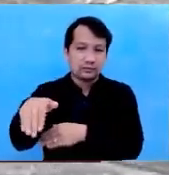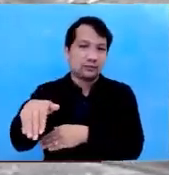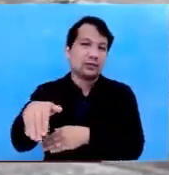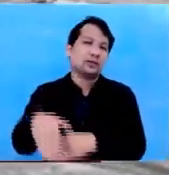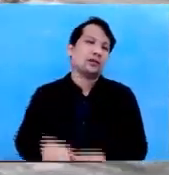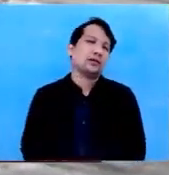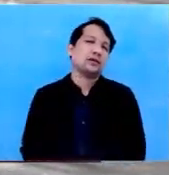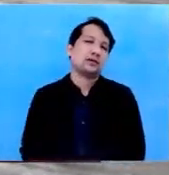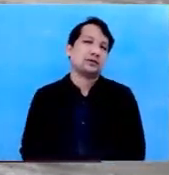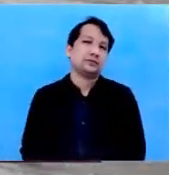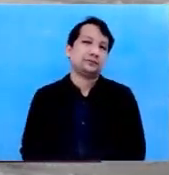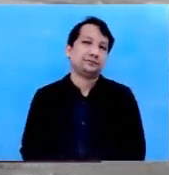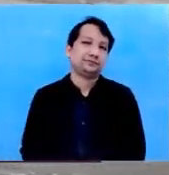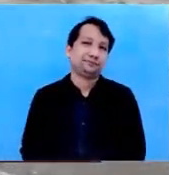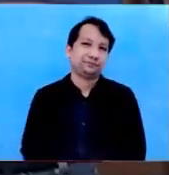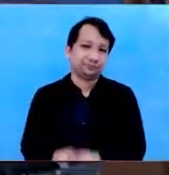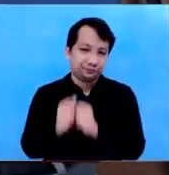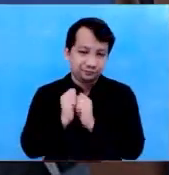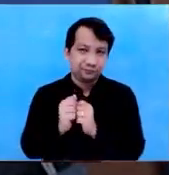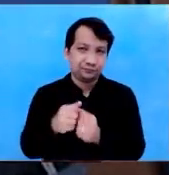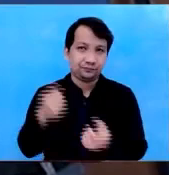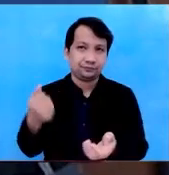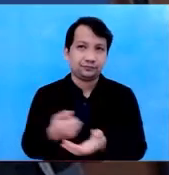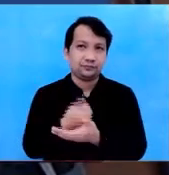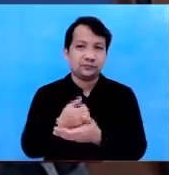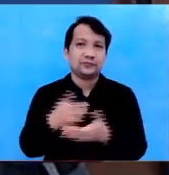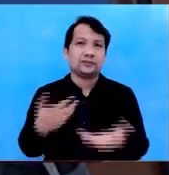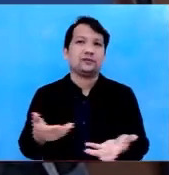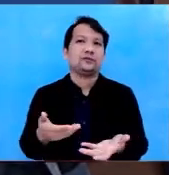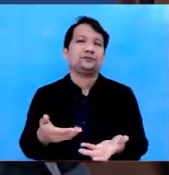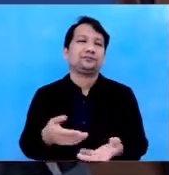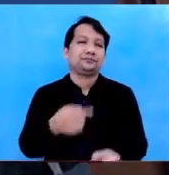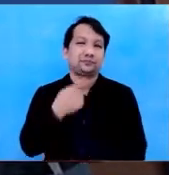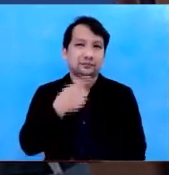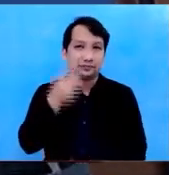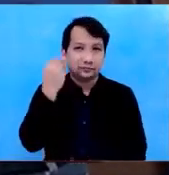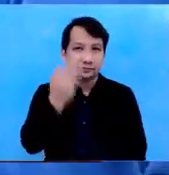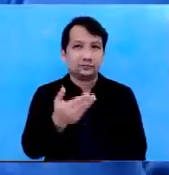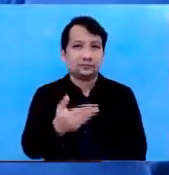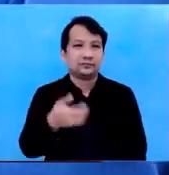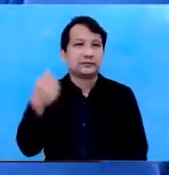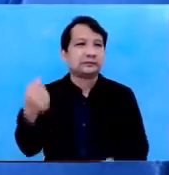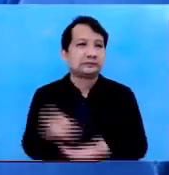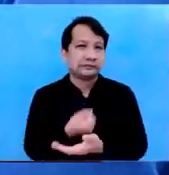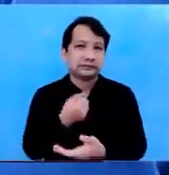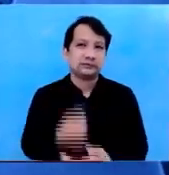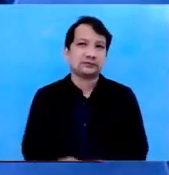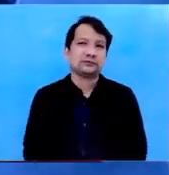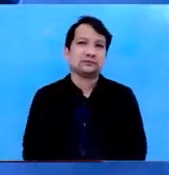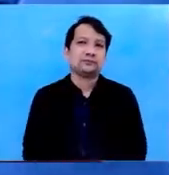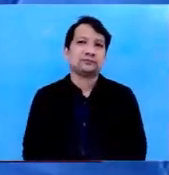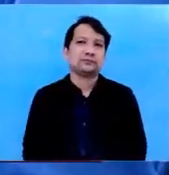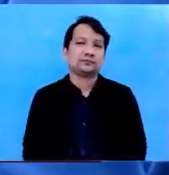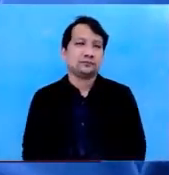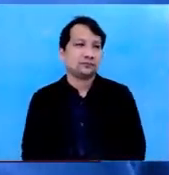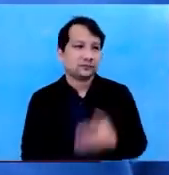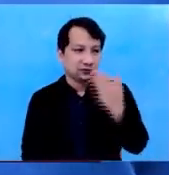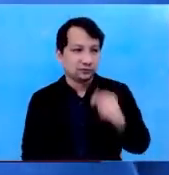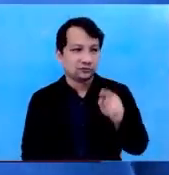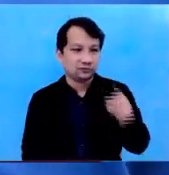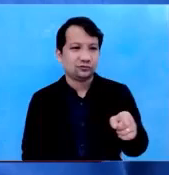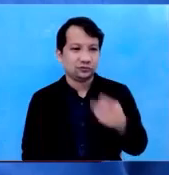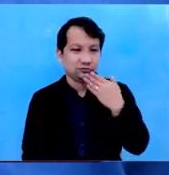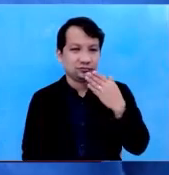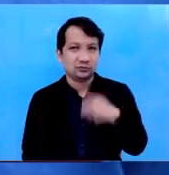mga kasama naman ni Ona at Marby, walang ibang bukang bibig kundi panghinayang. Sabi ko nga, tanong ko bakit yung hindi mga masasamang tao